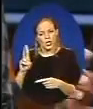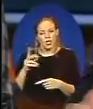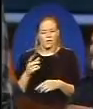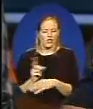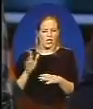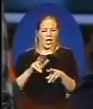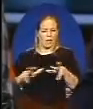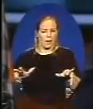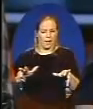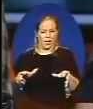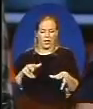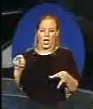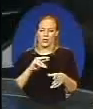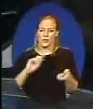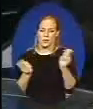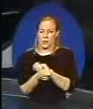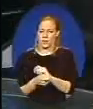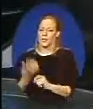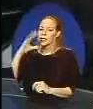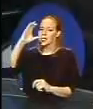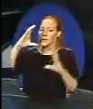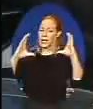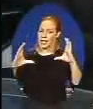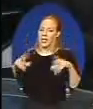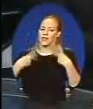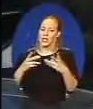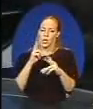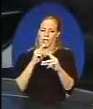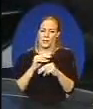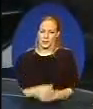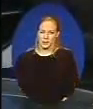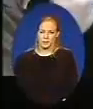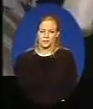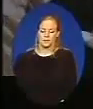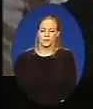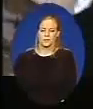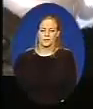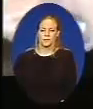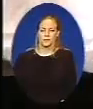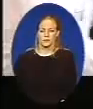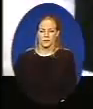ולשנייה על הבמה העניין מתהפך. בוא נראה קטע ואז נחזור לדבר. על הכיפה. יש לי